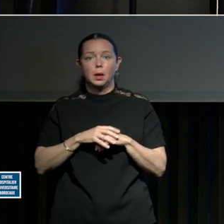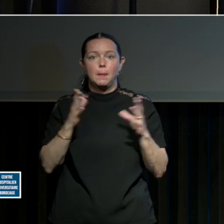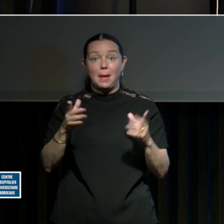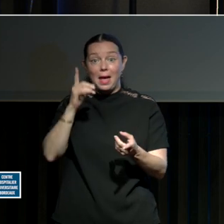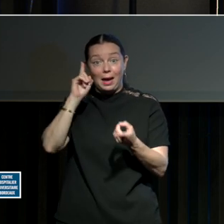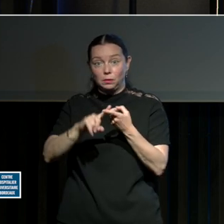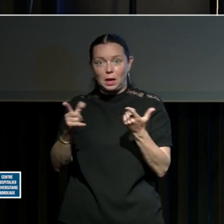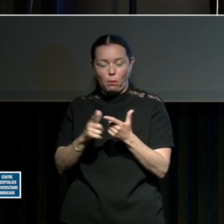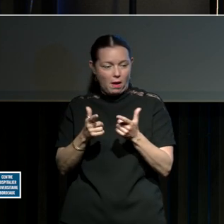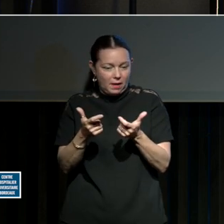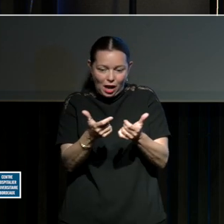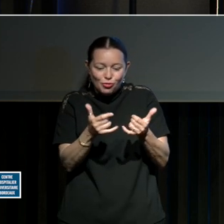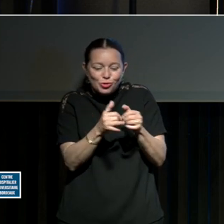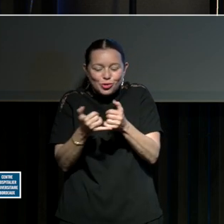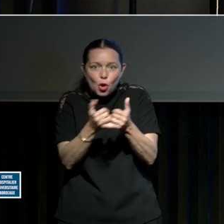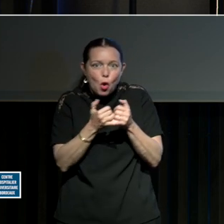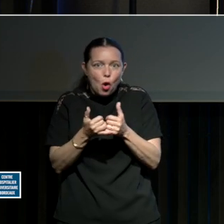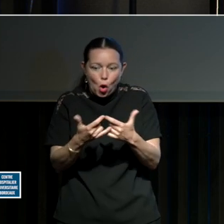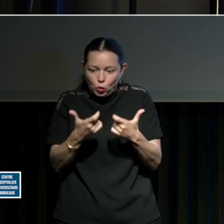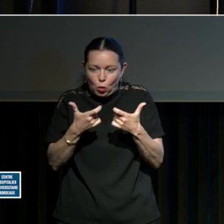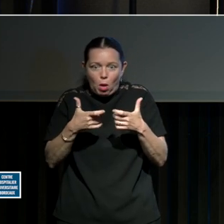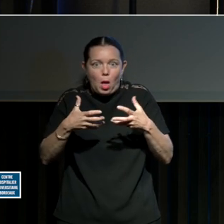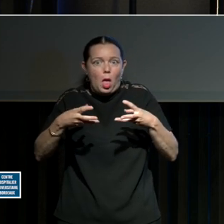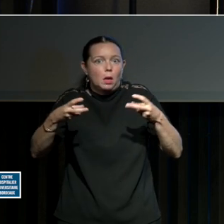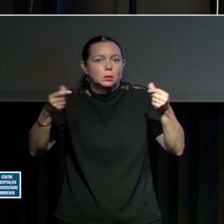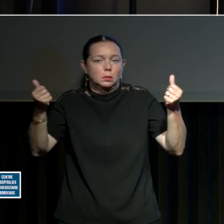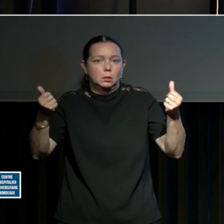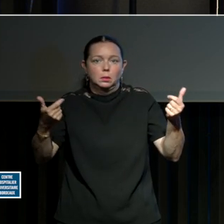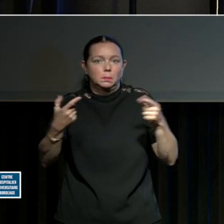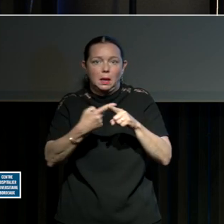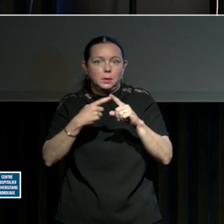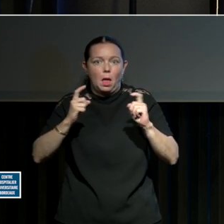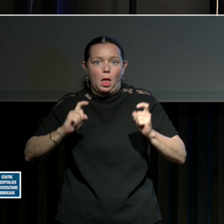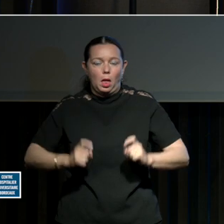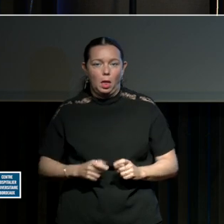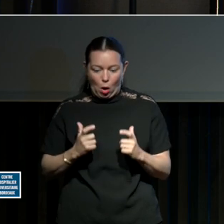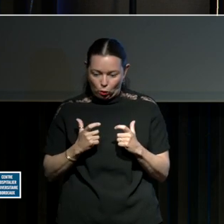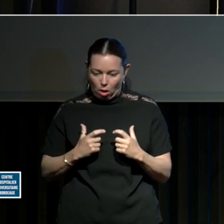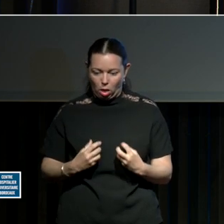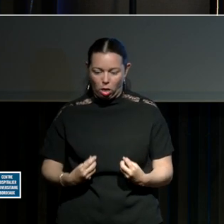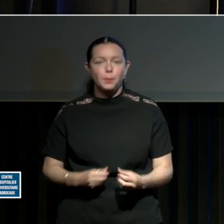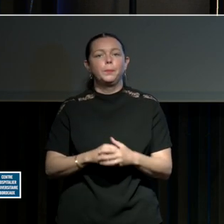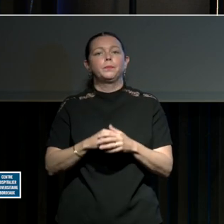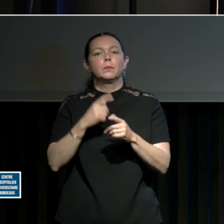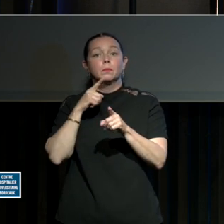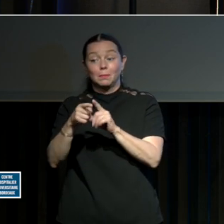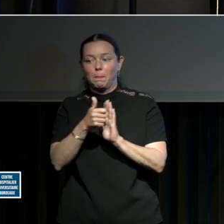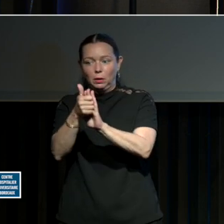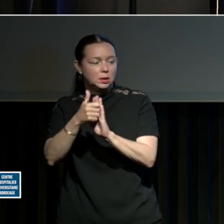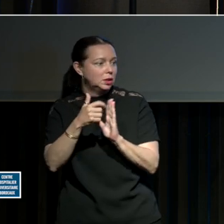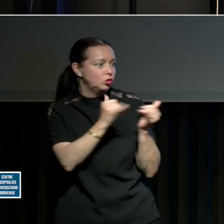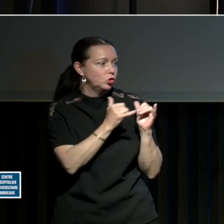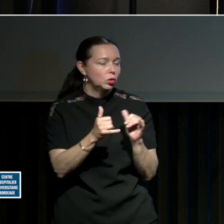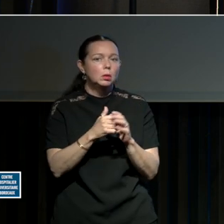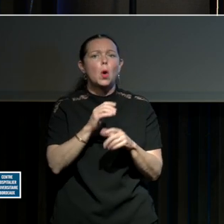contrôle du jeu, par le fait d'accorder une priorité accrue au jeu dans la mesure où il prime